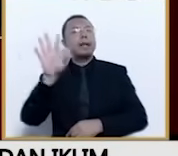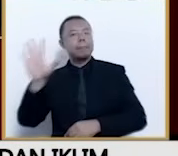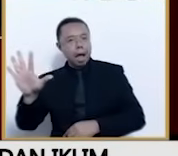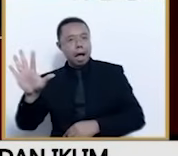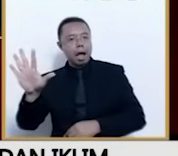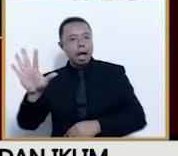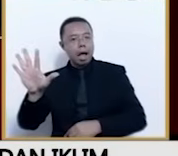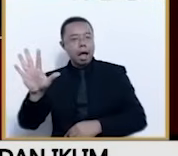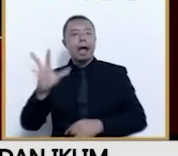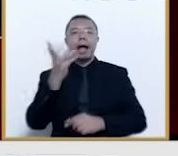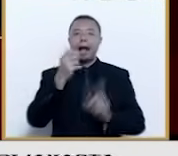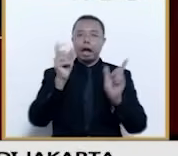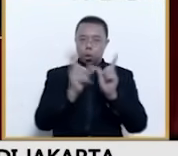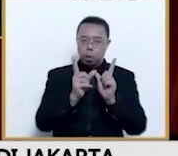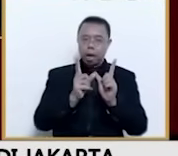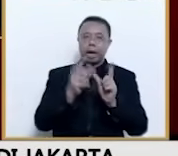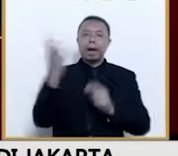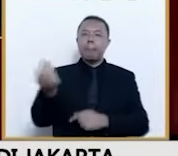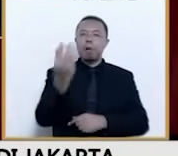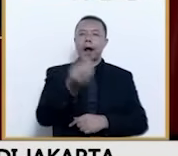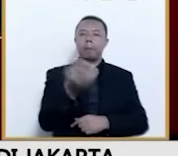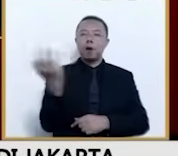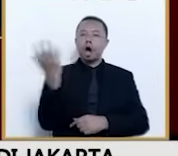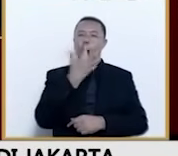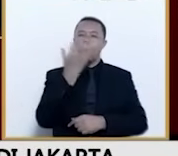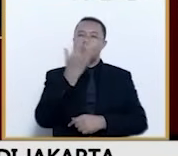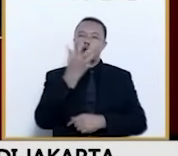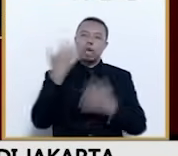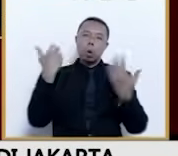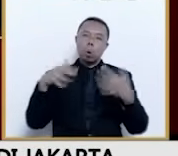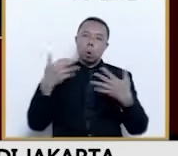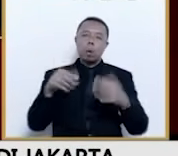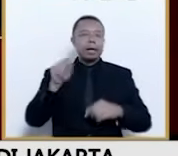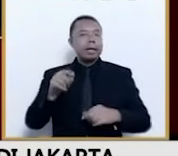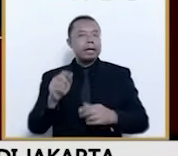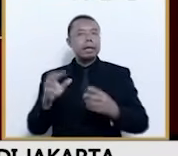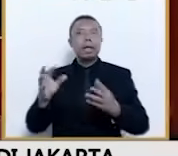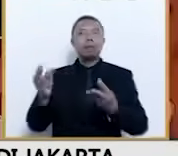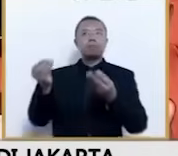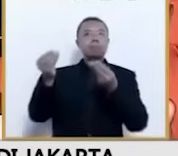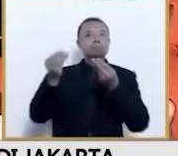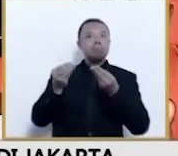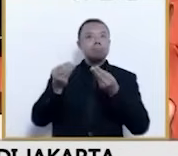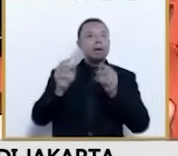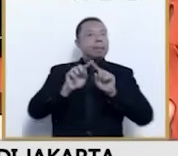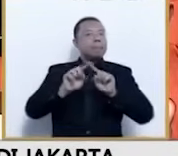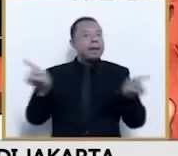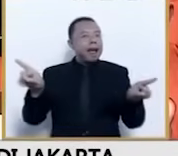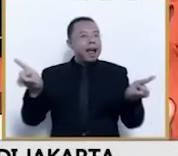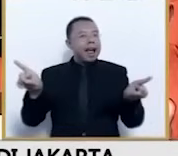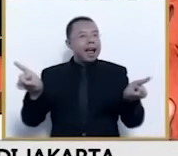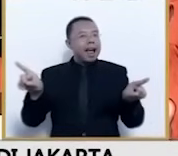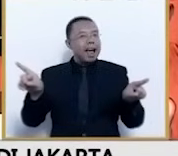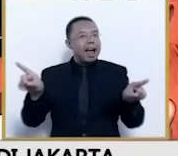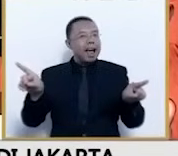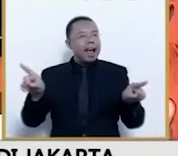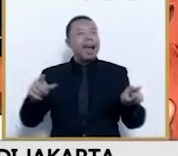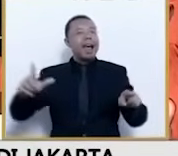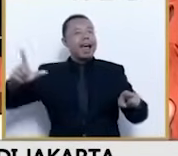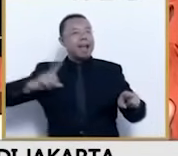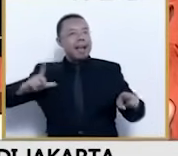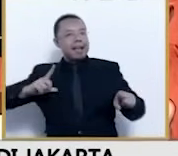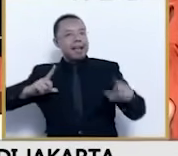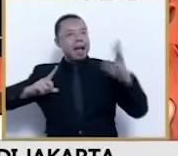445 RW kampung kumuh. Disinilah yang menampakkan perbedaan atau disparitas kaya